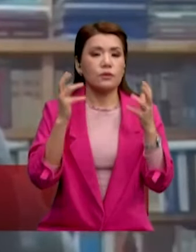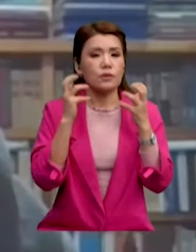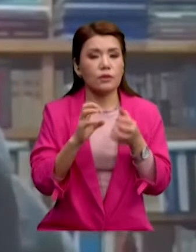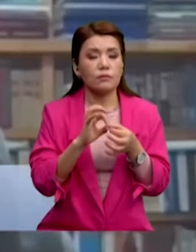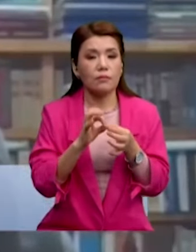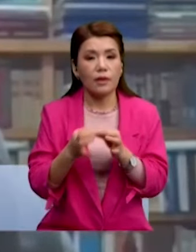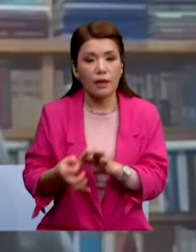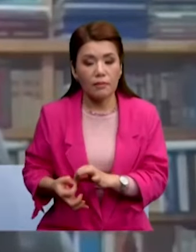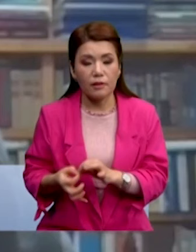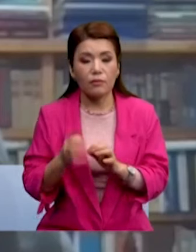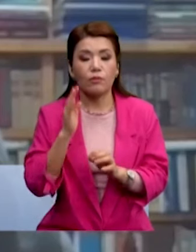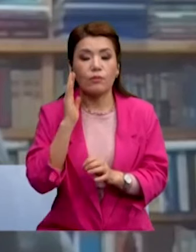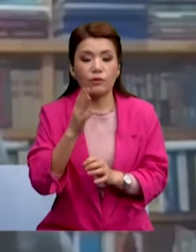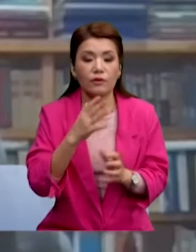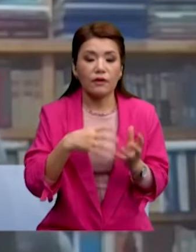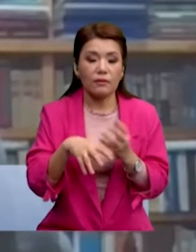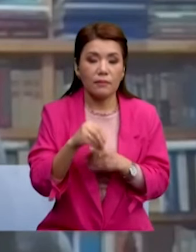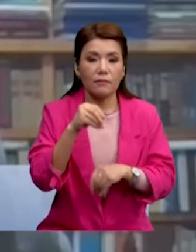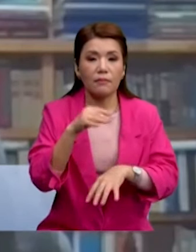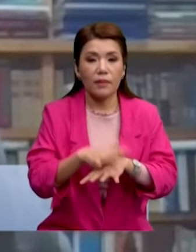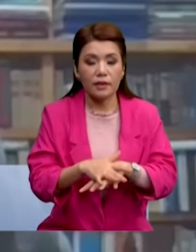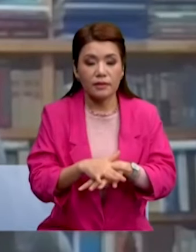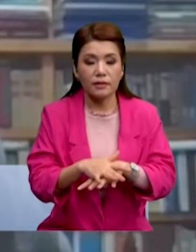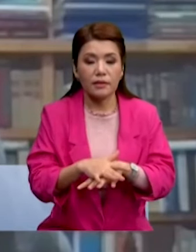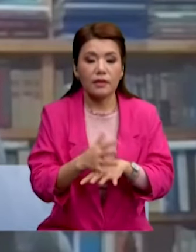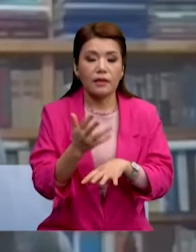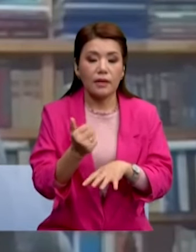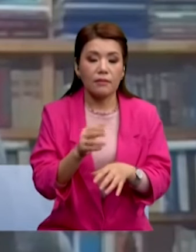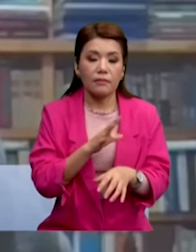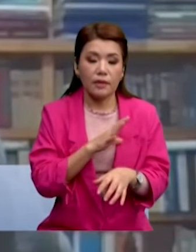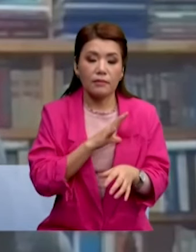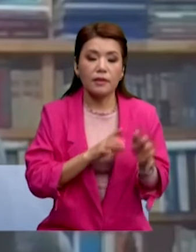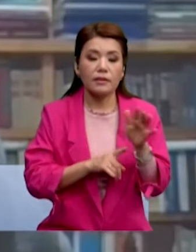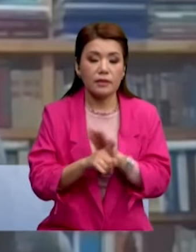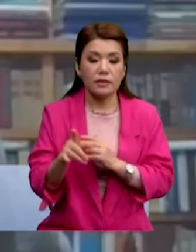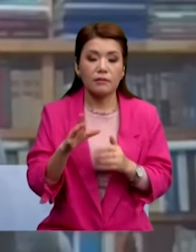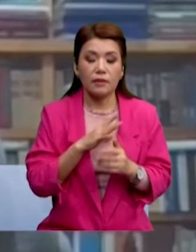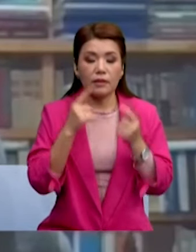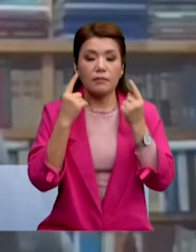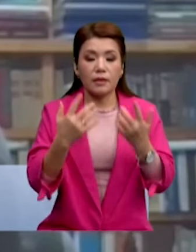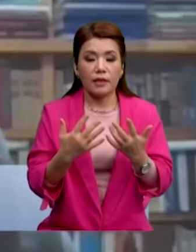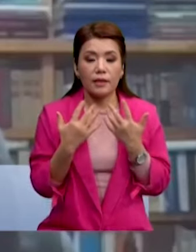будут в сфере банковской, да, это было изначально понятно.